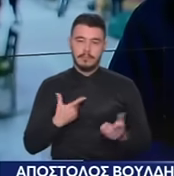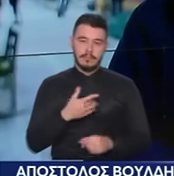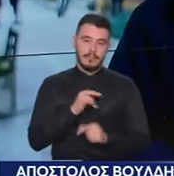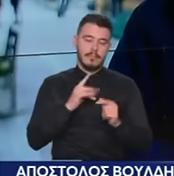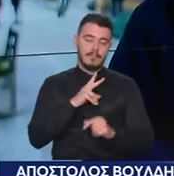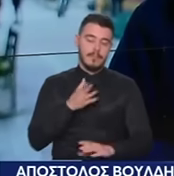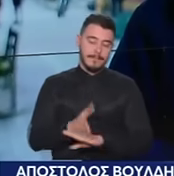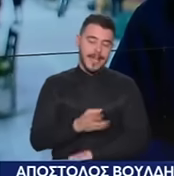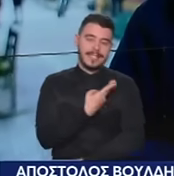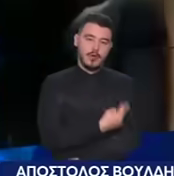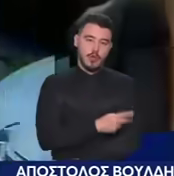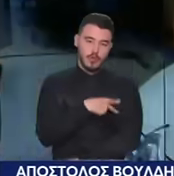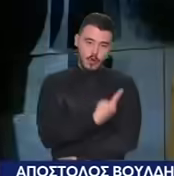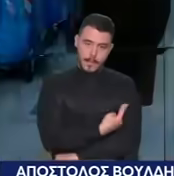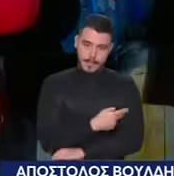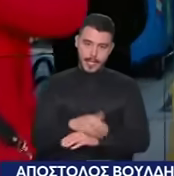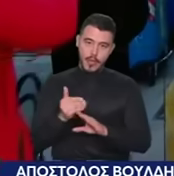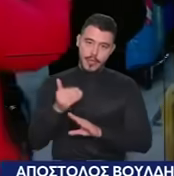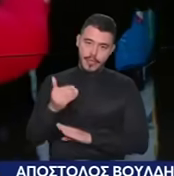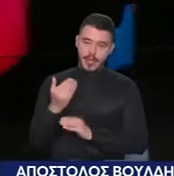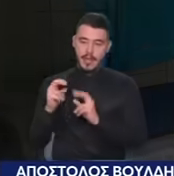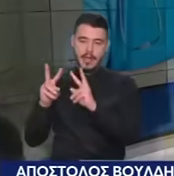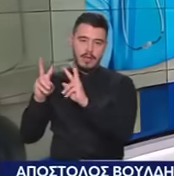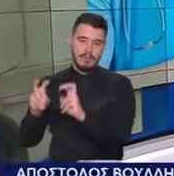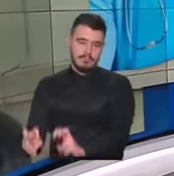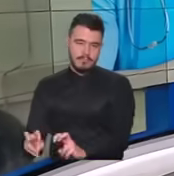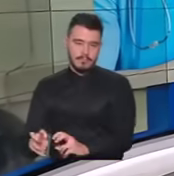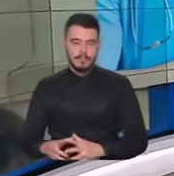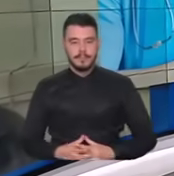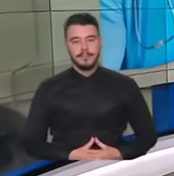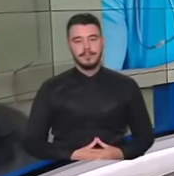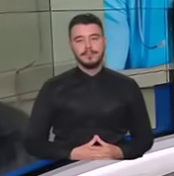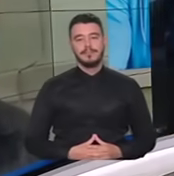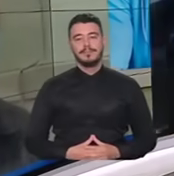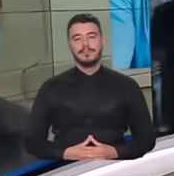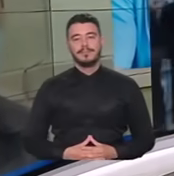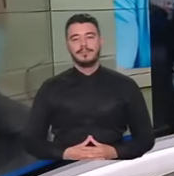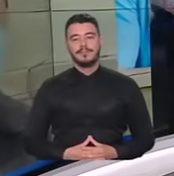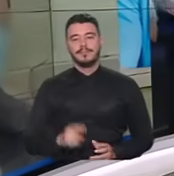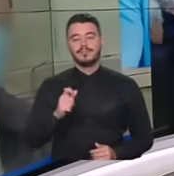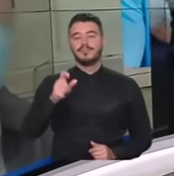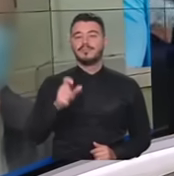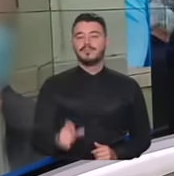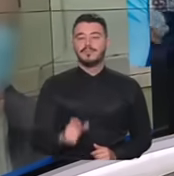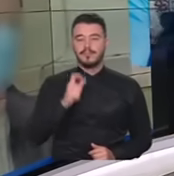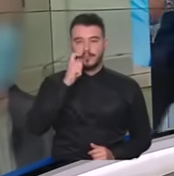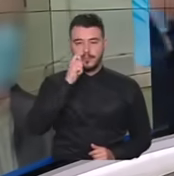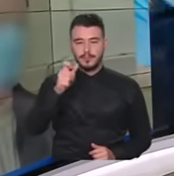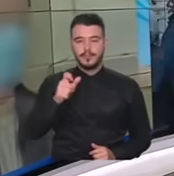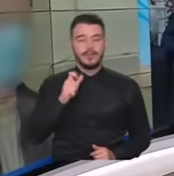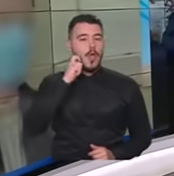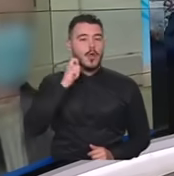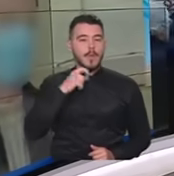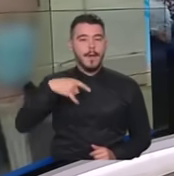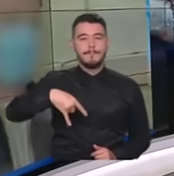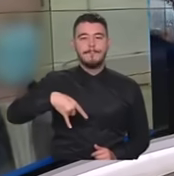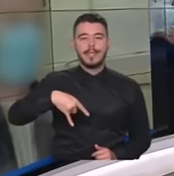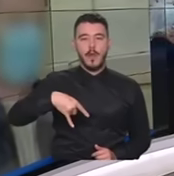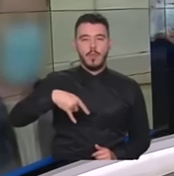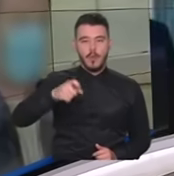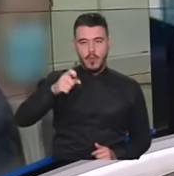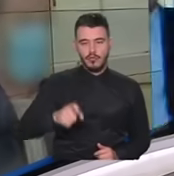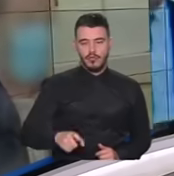προφανώς. Θέλω να δούμε τώρα τον κύριο Πετρόπουλο. Ο κύριος Πετρόπουλος είναι εργαζόμενος και από τους εκπροσώπους των εργαζομένων στο νοσοκομείο Άγιος Ανδρέας. Κύριε